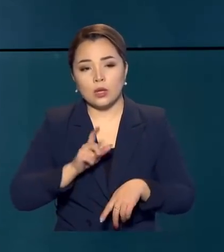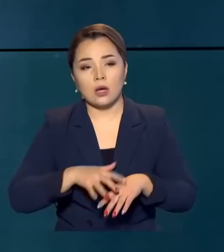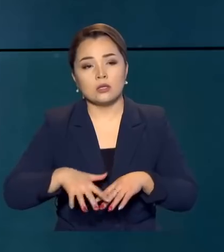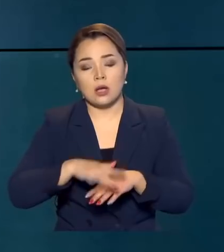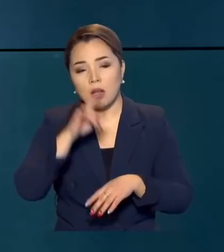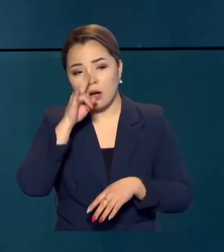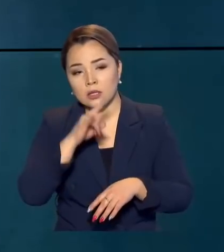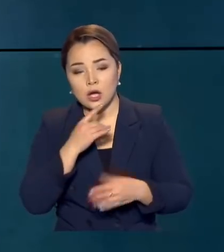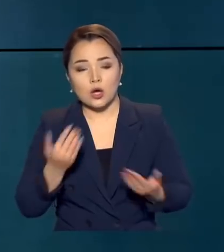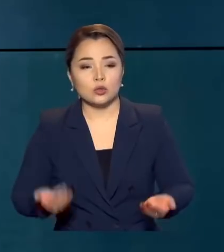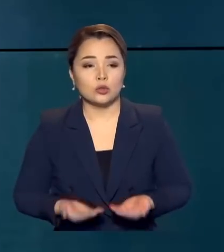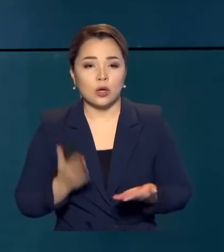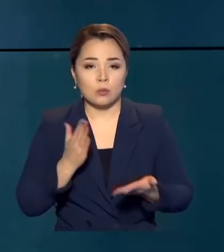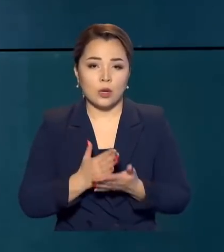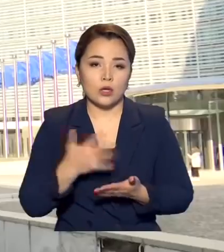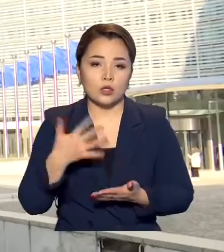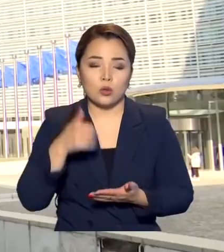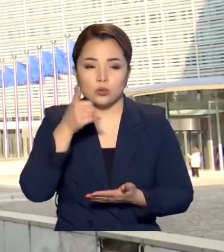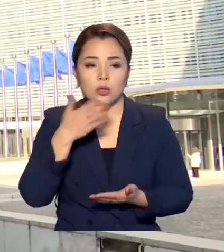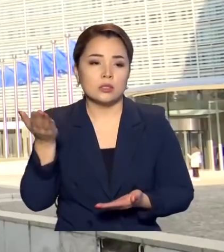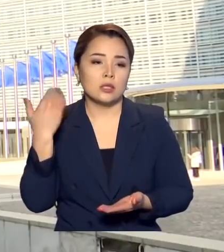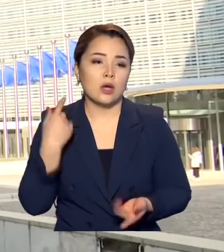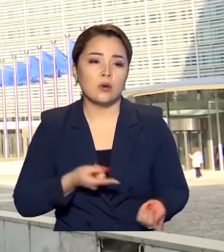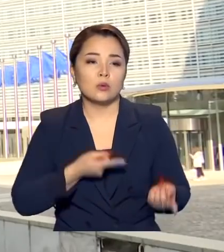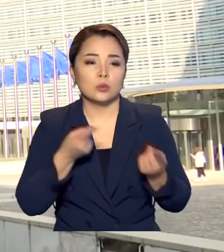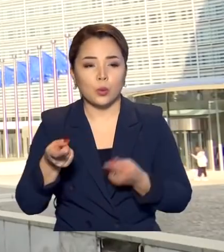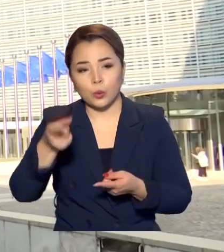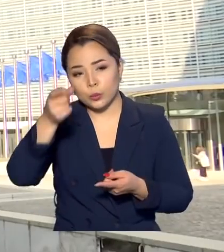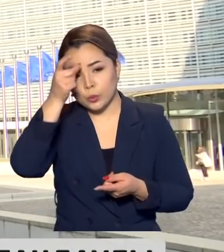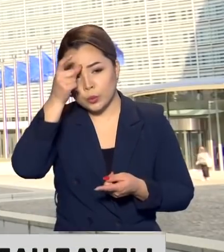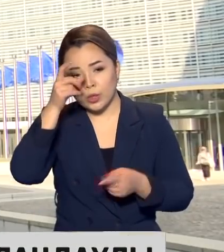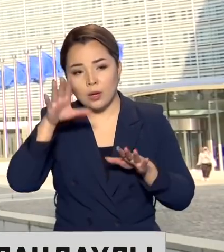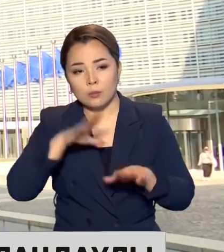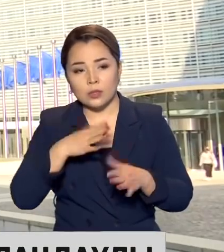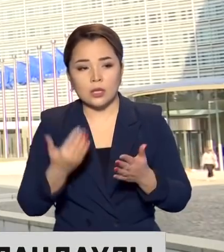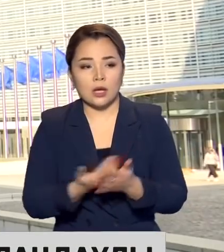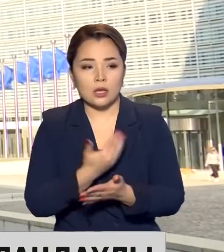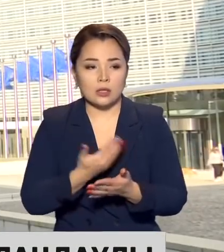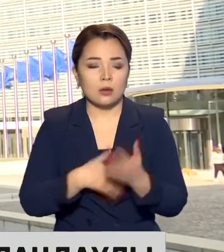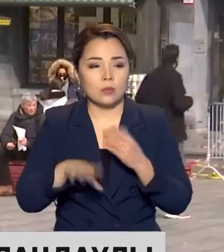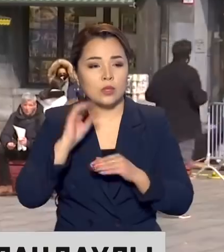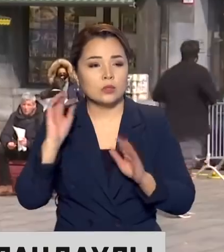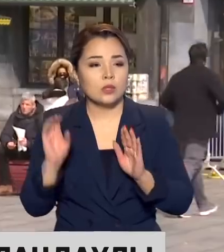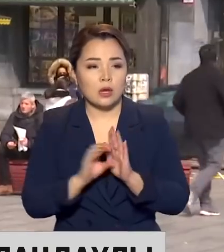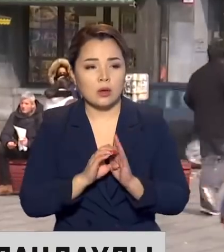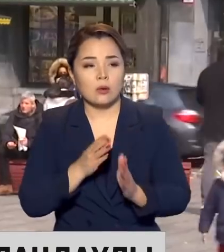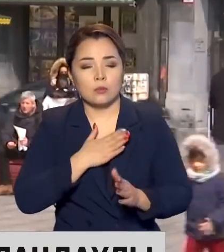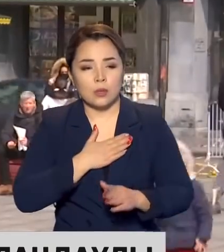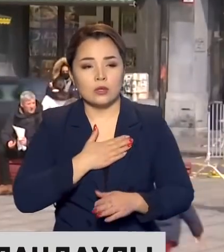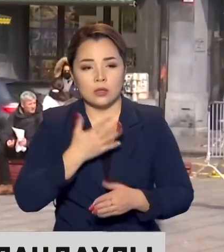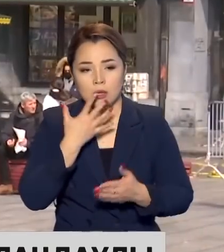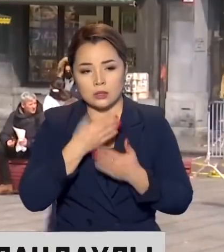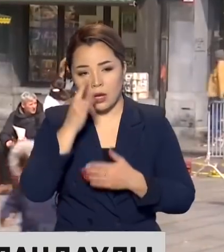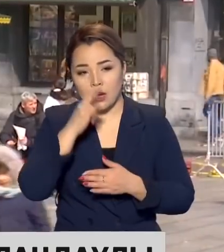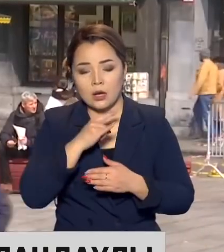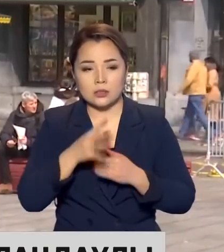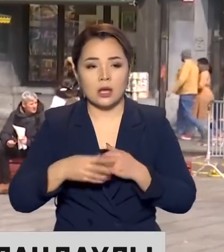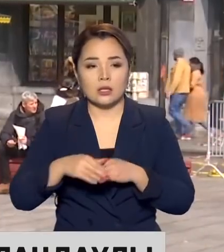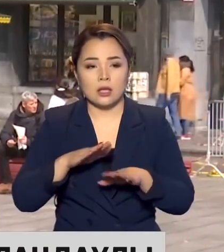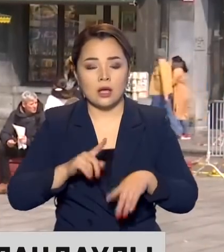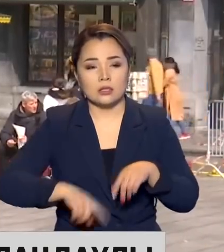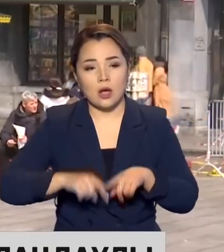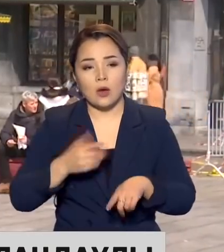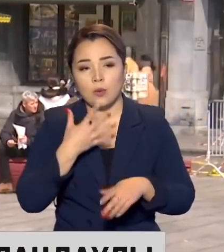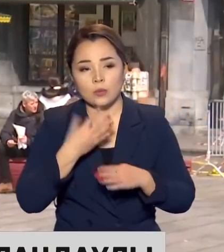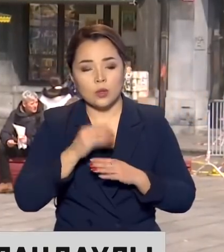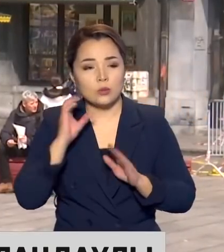Дені 50-ші жылдары Түркиядан қоныс аударғандар. Атамекендегі әрбір жаңалыққа елеңдеп отыратын қандастар елге қауіп төнді дегенді